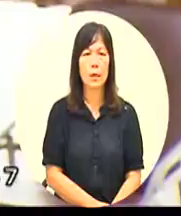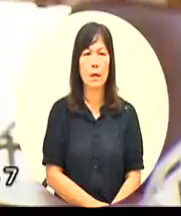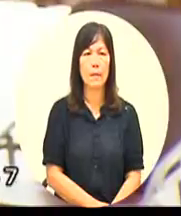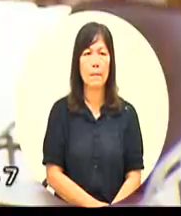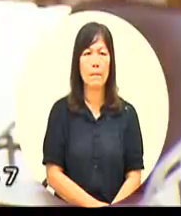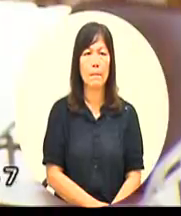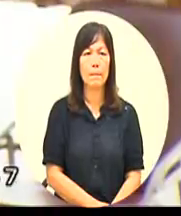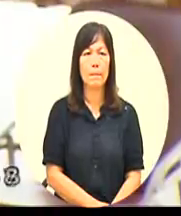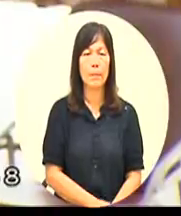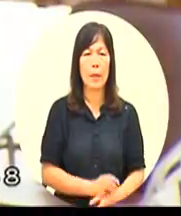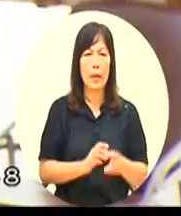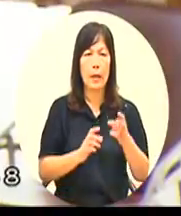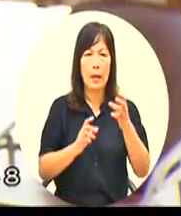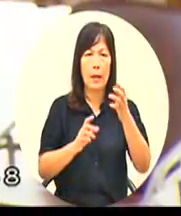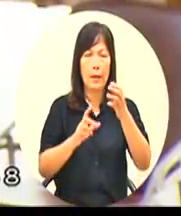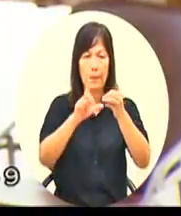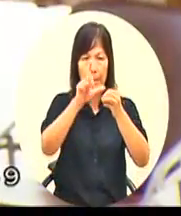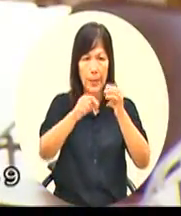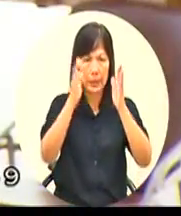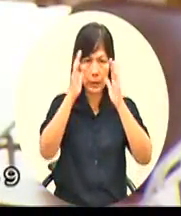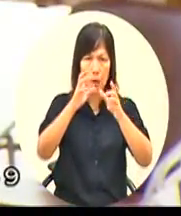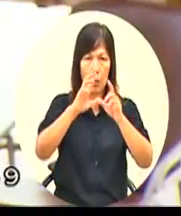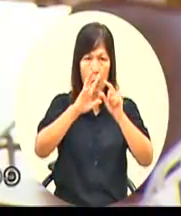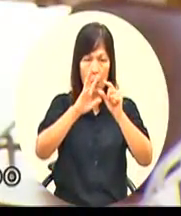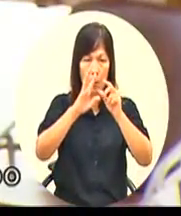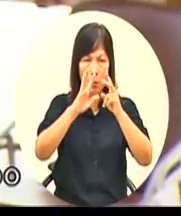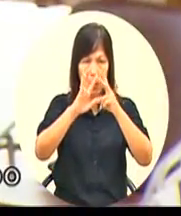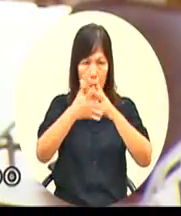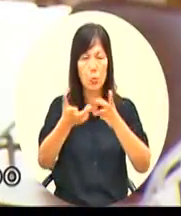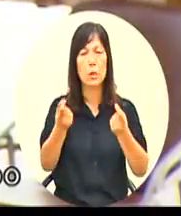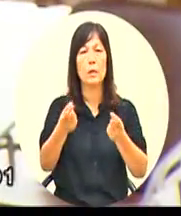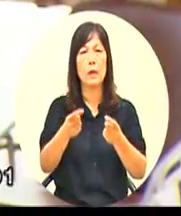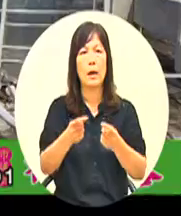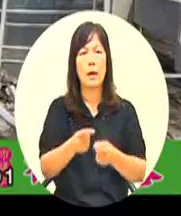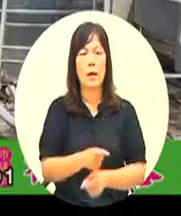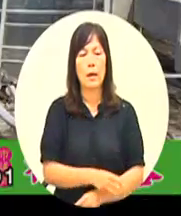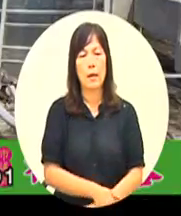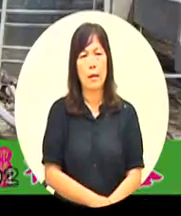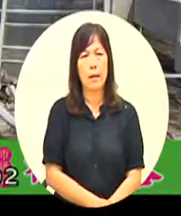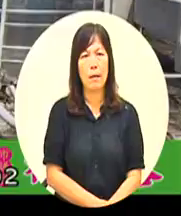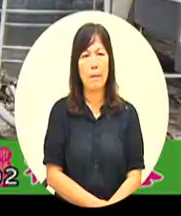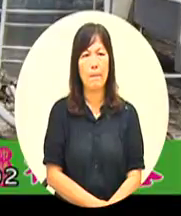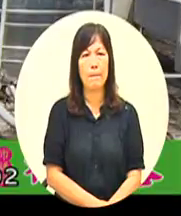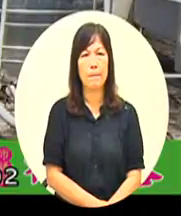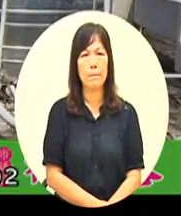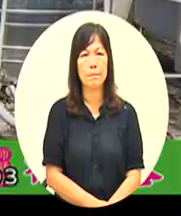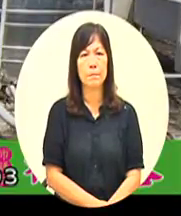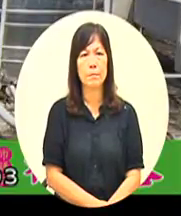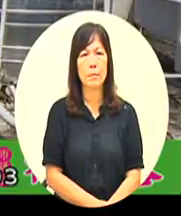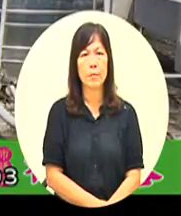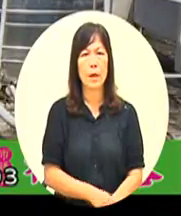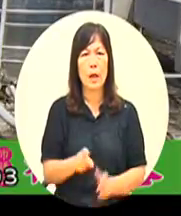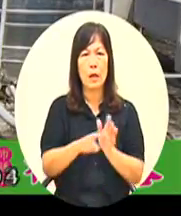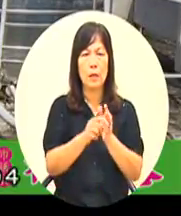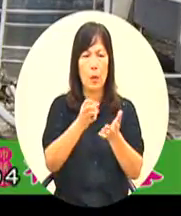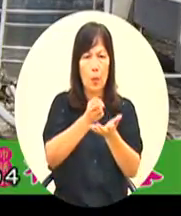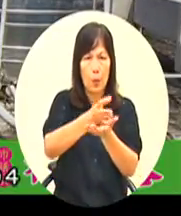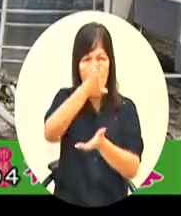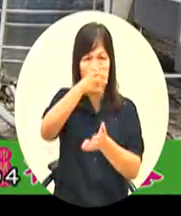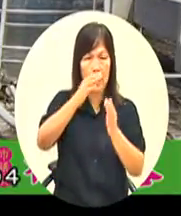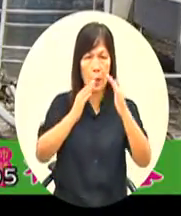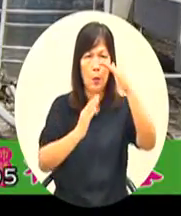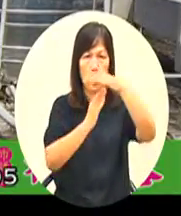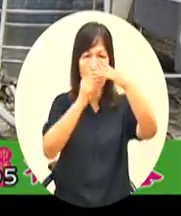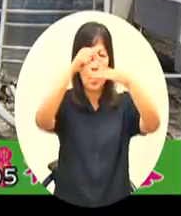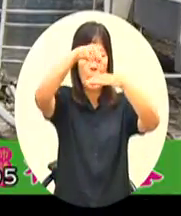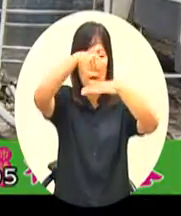哇，民政国小，真的就很惨的哈。民政国小它的民政楼屋顶，它